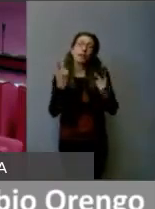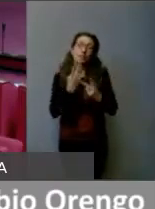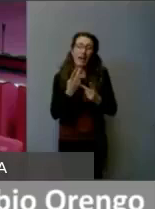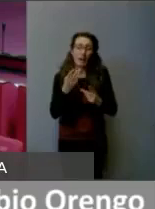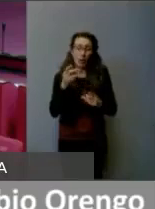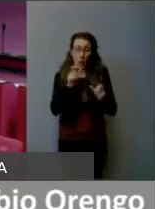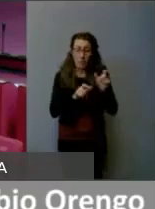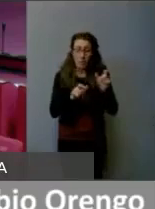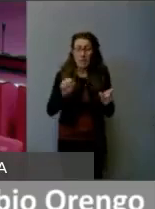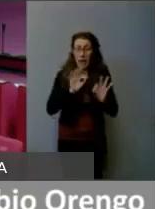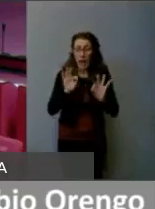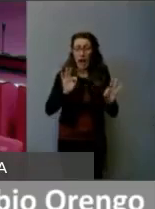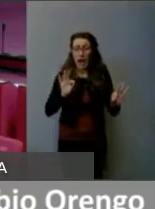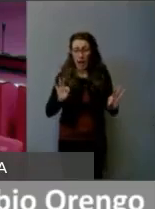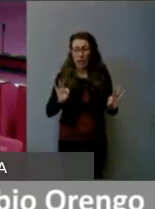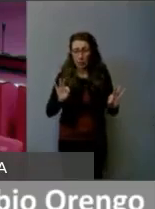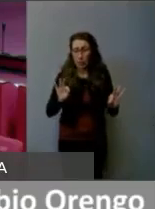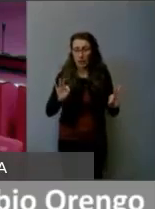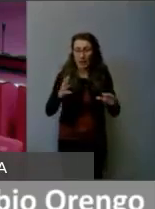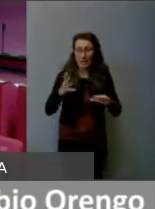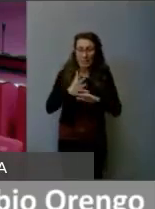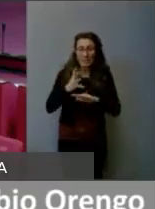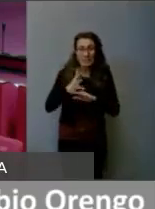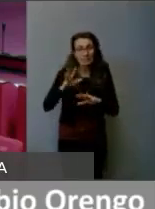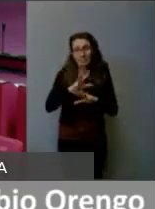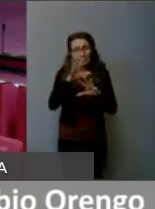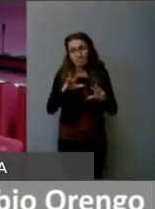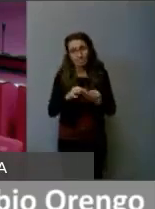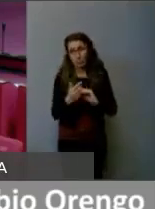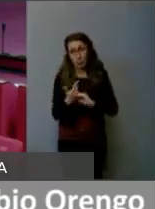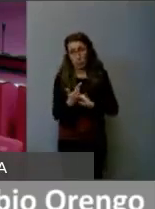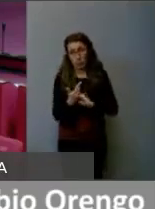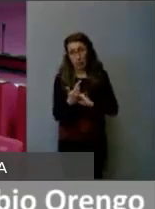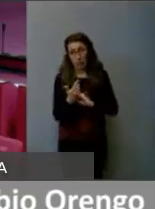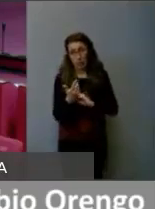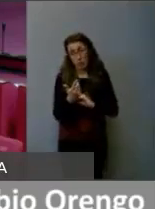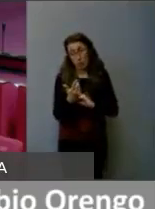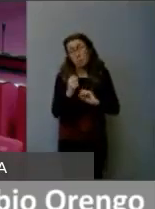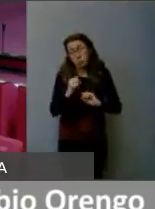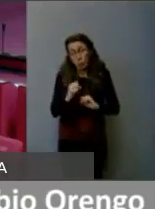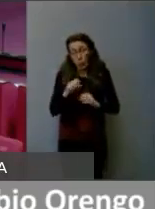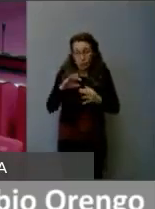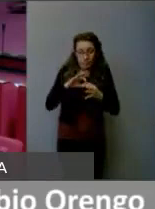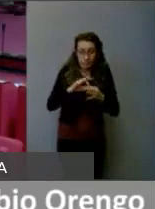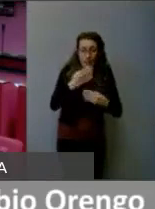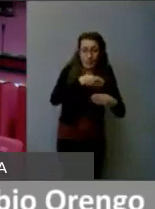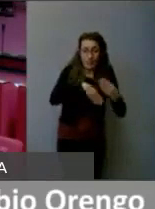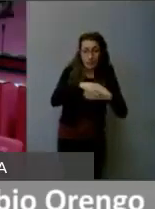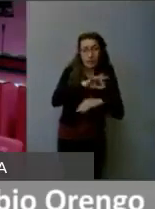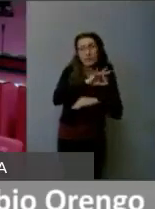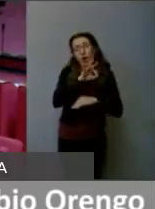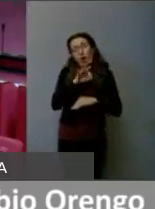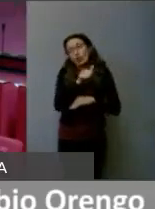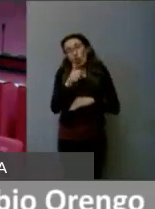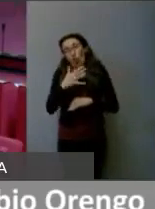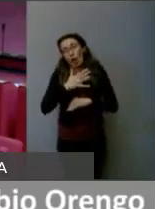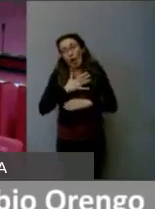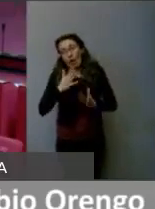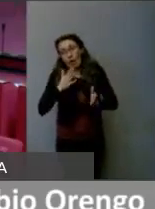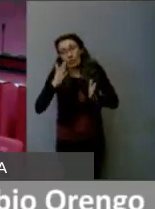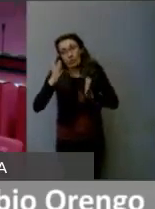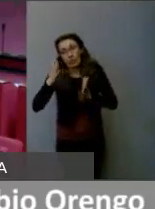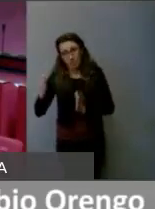persone che hanno maggiore difficoltà di mobilità legate sia a una disabilità sia anche a una condizione di